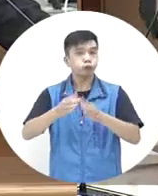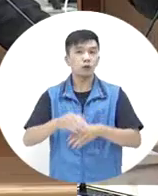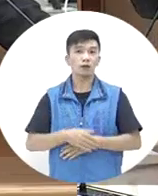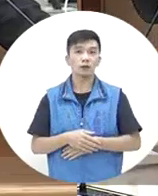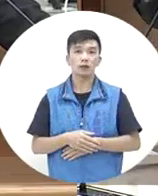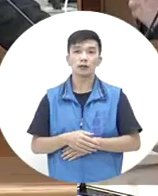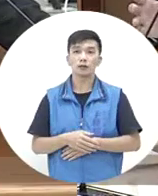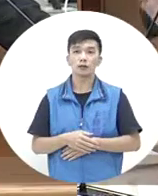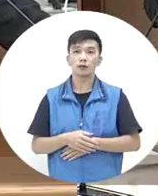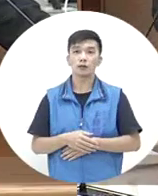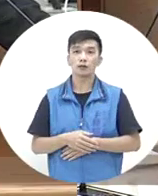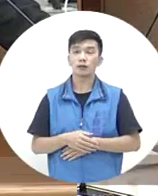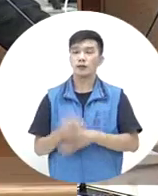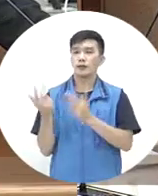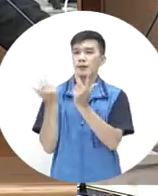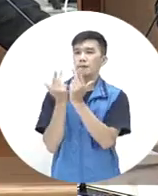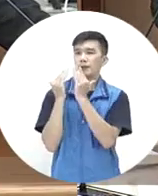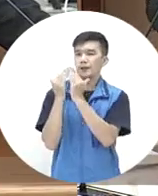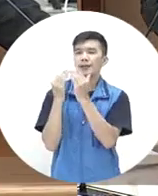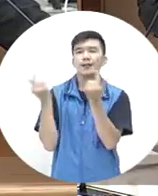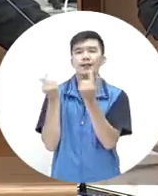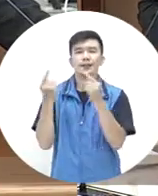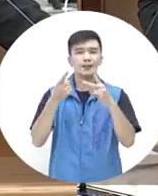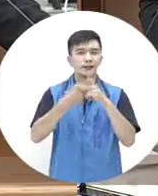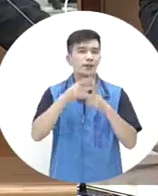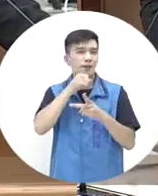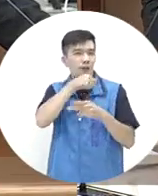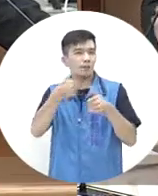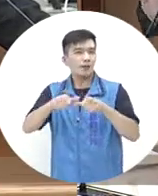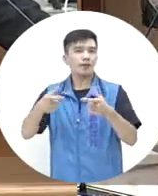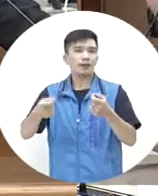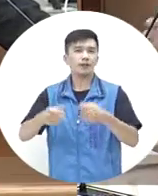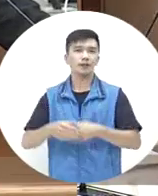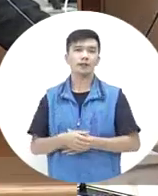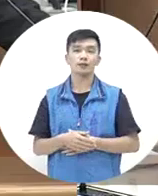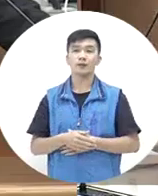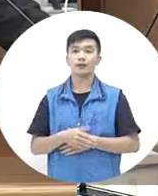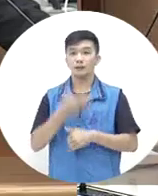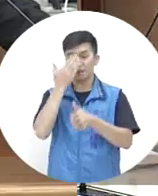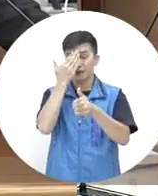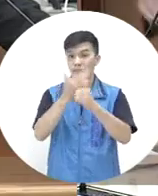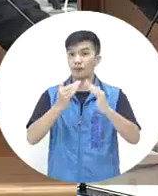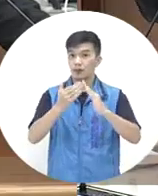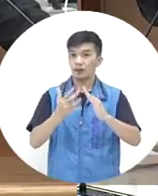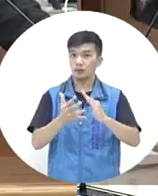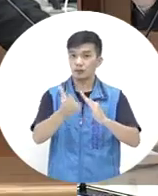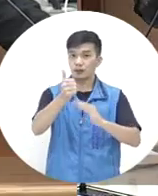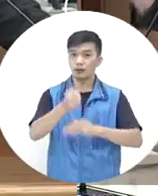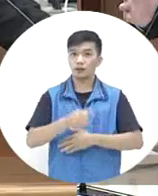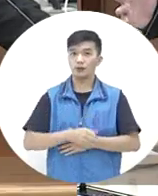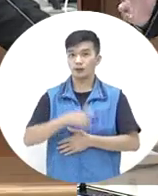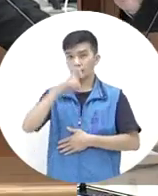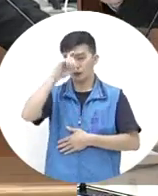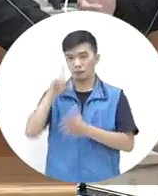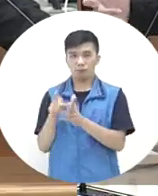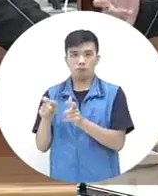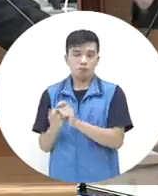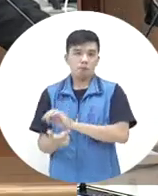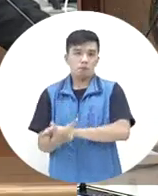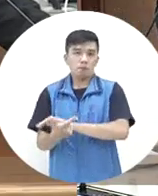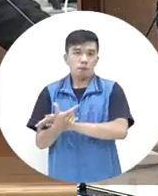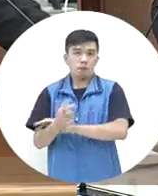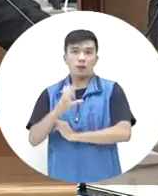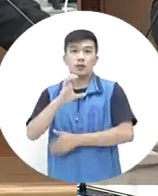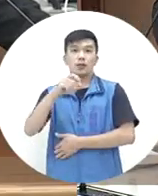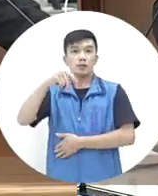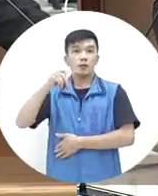那因为新北市就是小台湾，所以本席拜托市长，是不是用最快时间把 CPTPP 我们新北市的策略